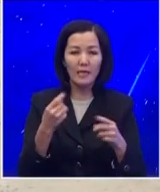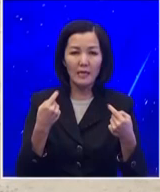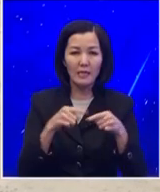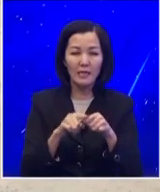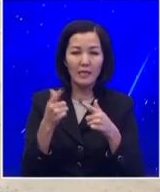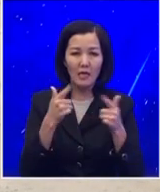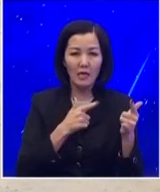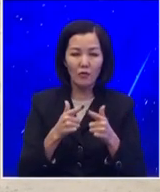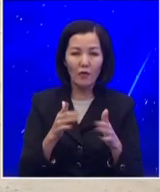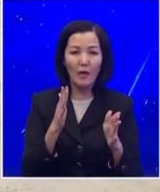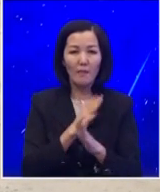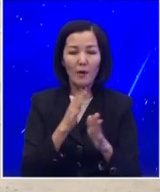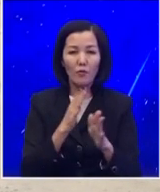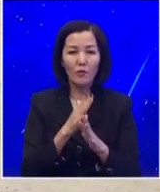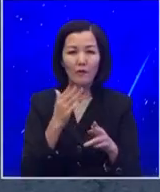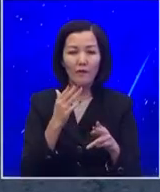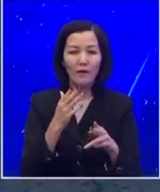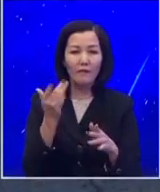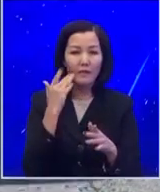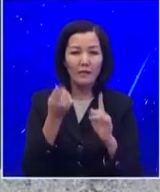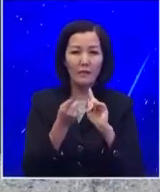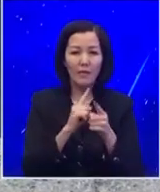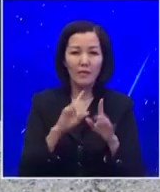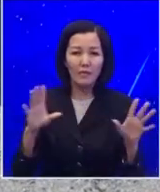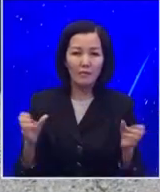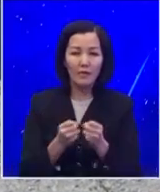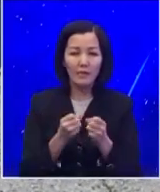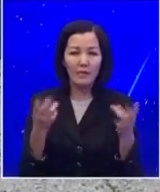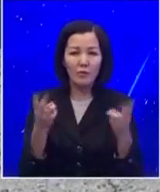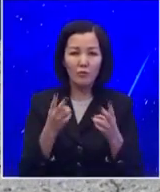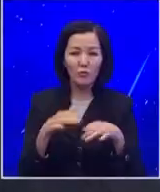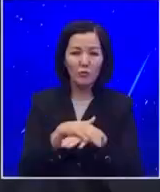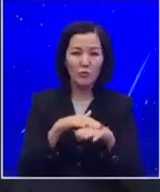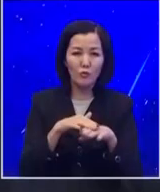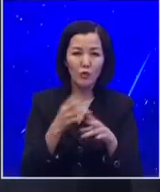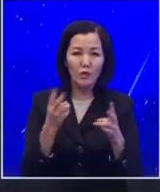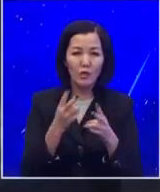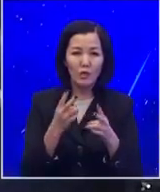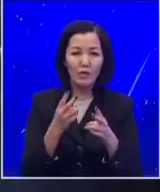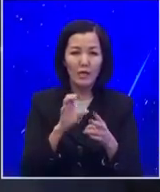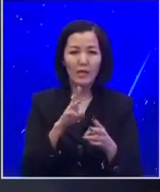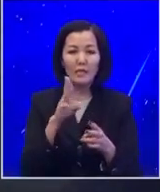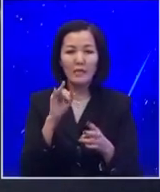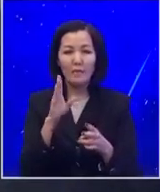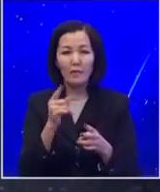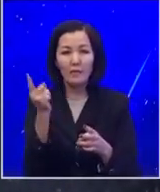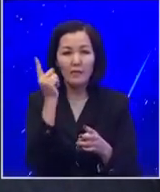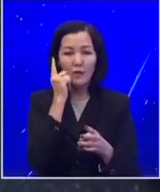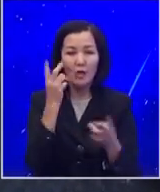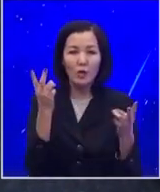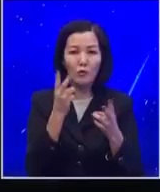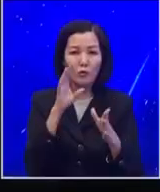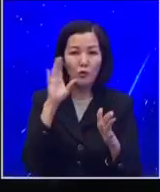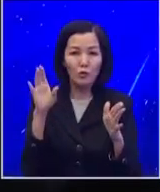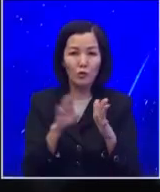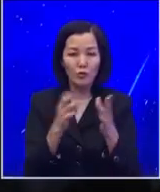менее, погода всегда вносит свои коррективы, потому спасатели призывают населению не быть самонадеянными. Проигнорированное СМС-оповещение